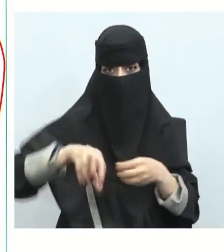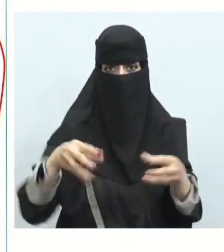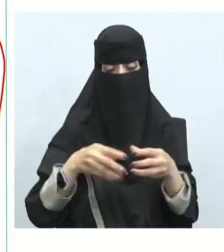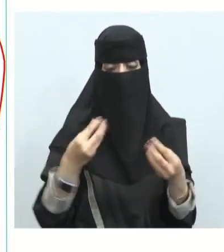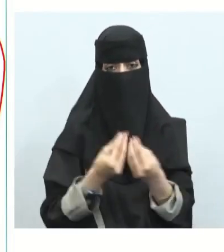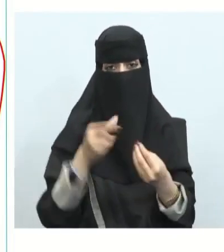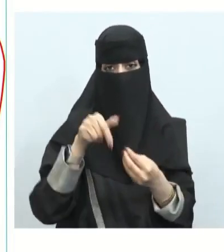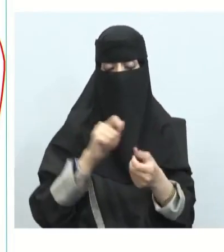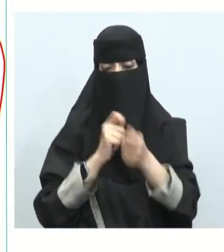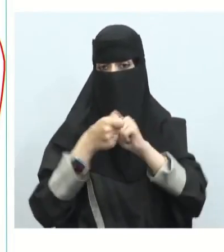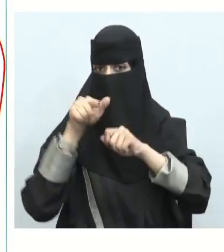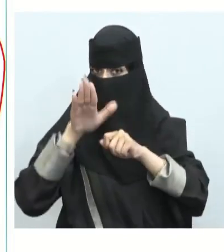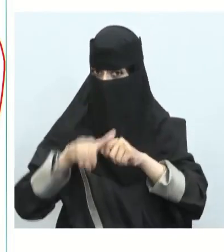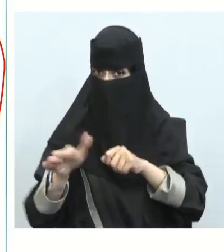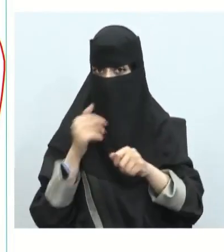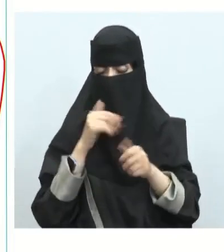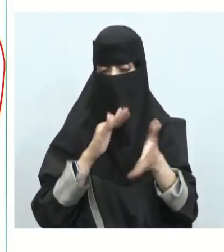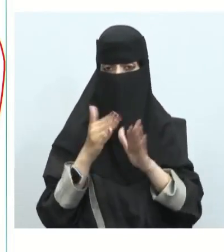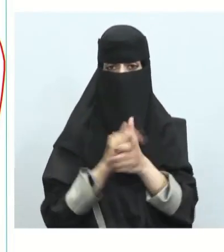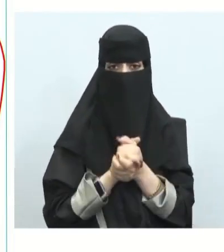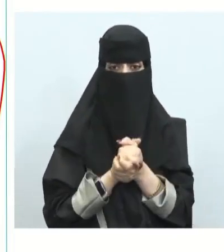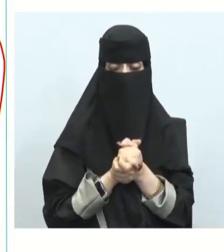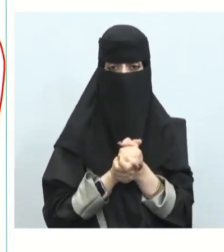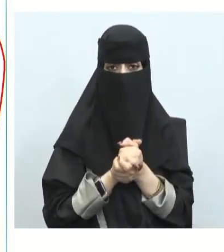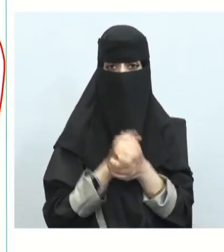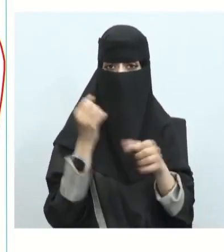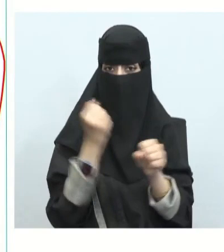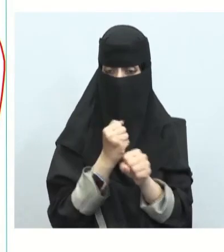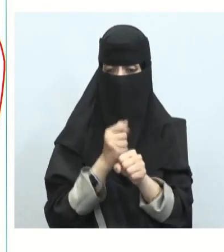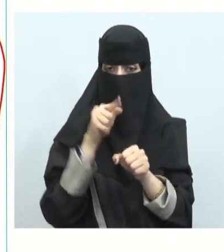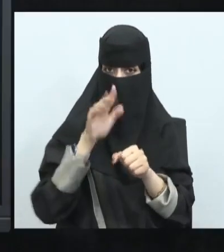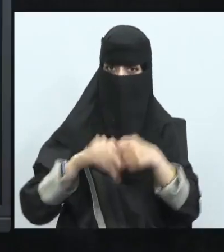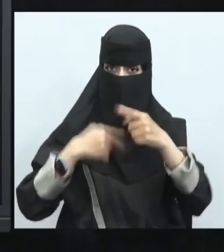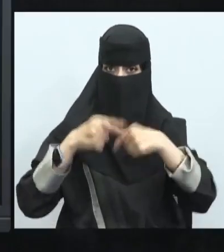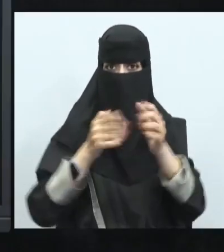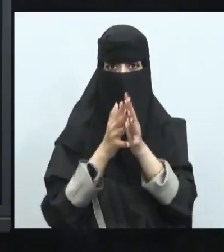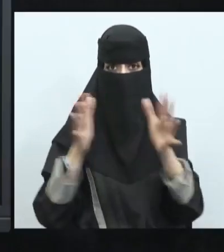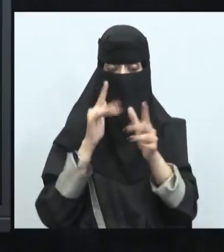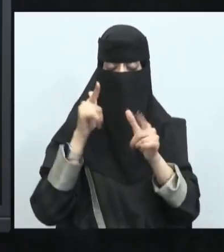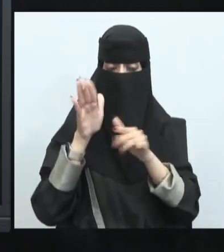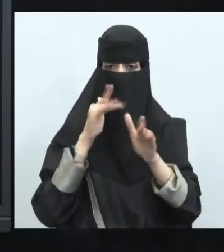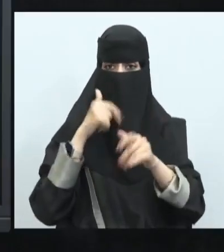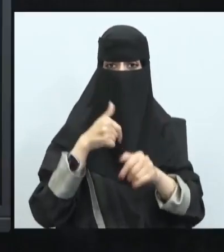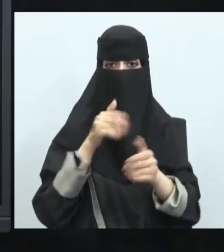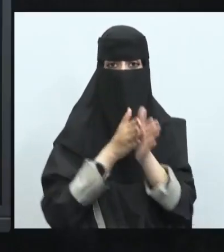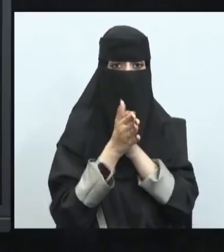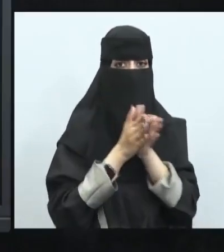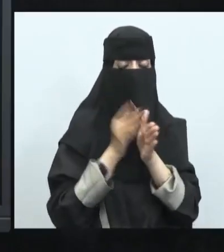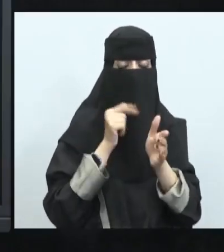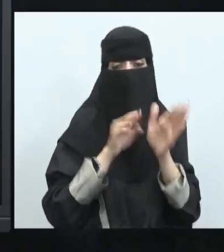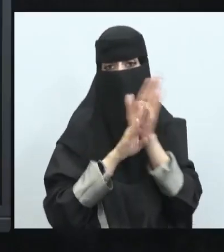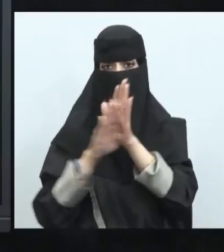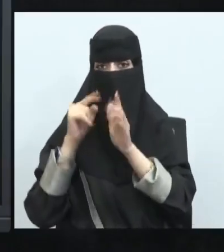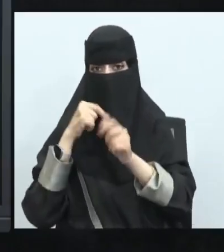التغيير وايضا قد يعملون بشكل اكبر ويتحمسون ويتحفز